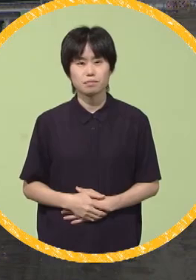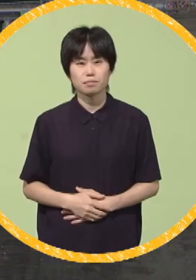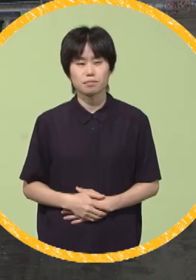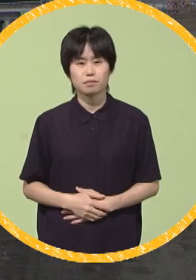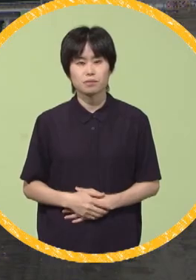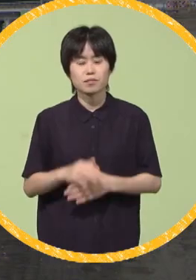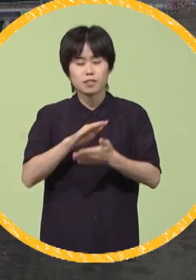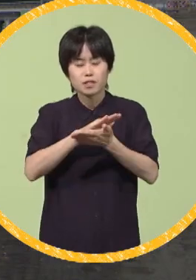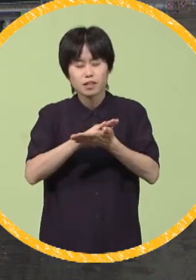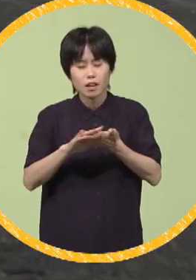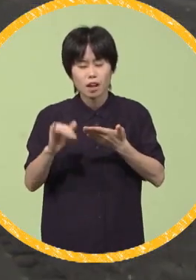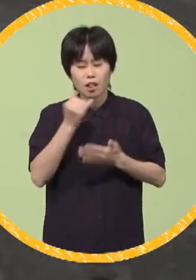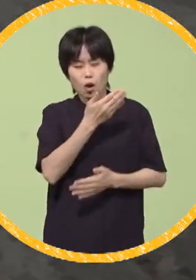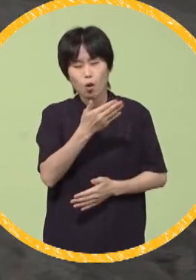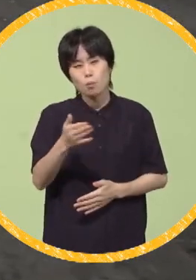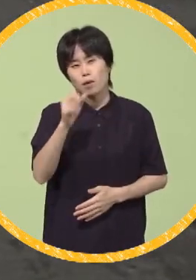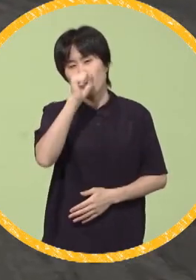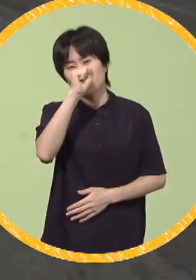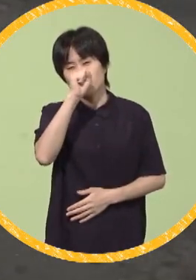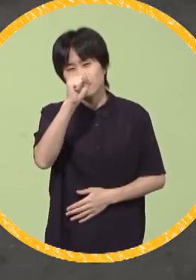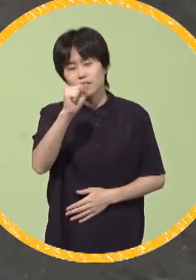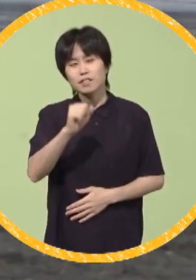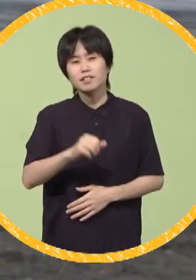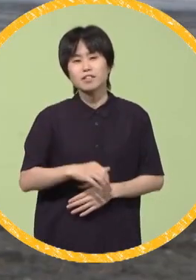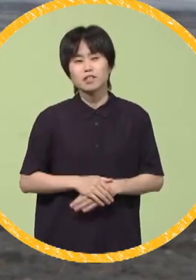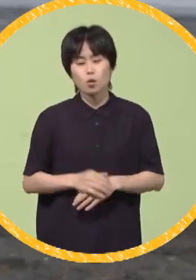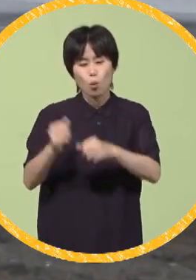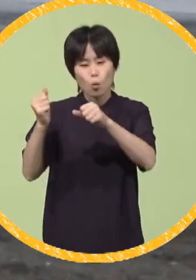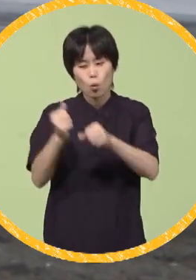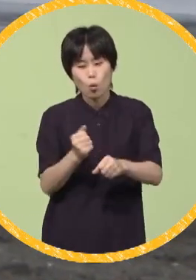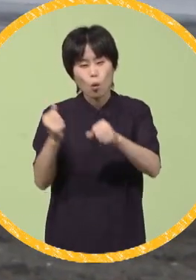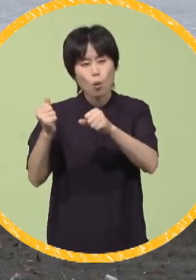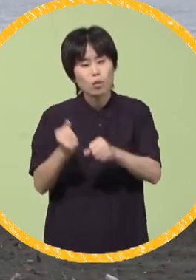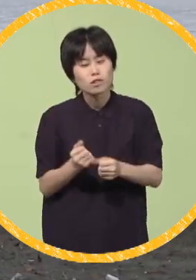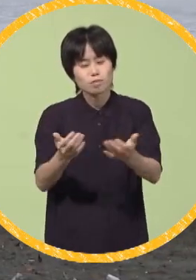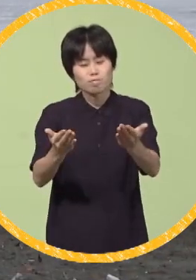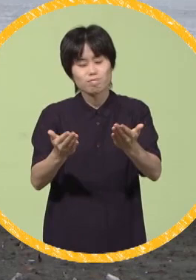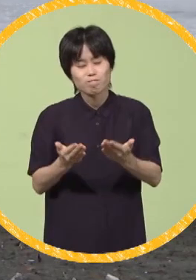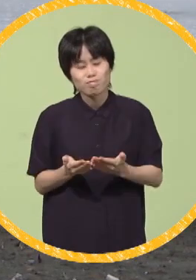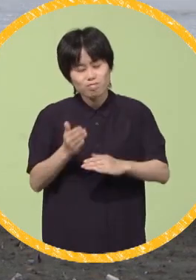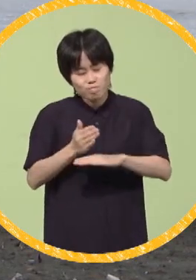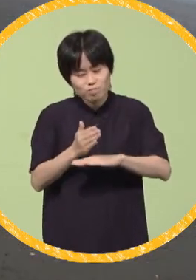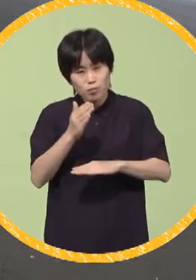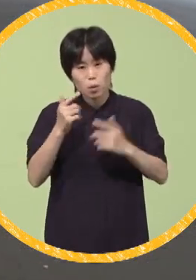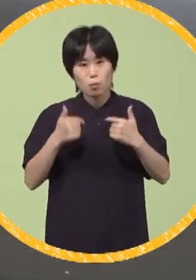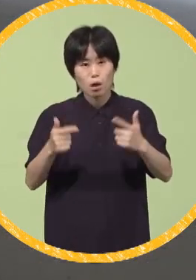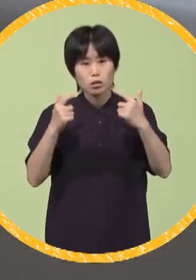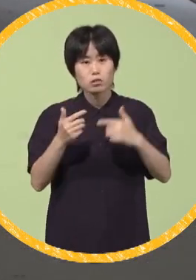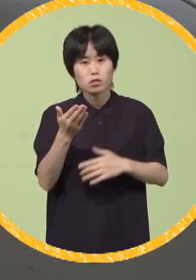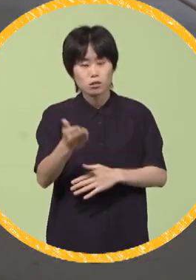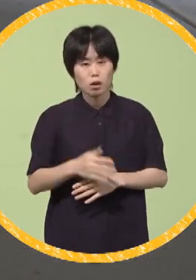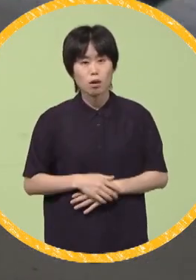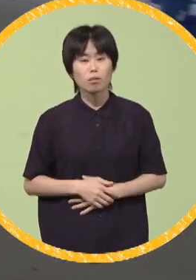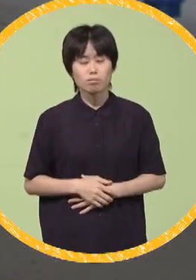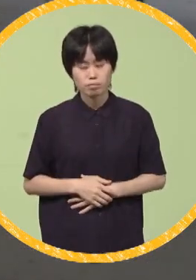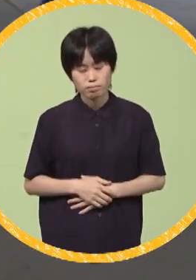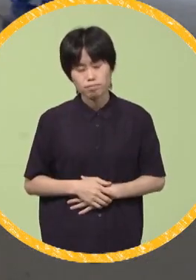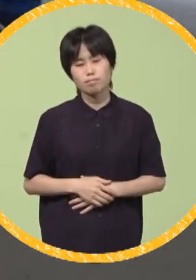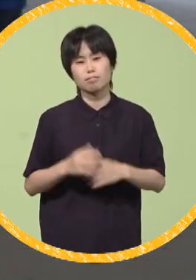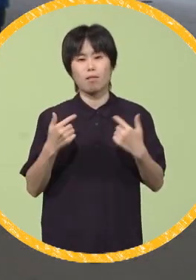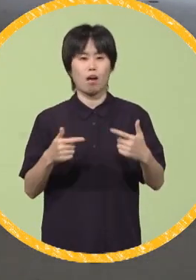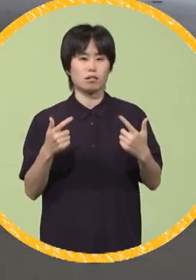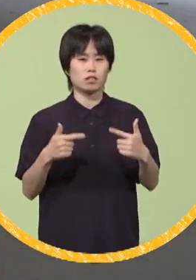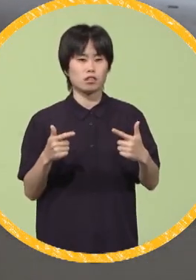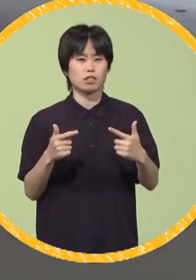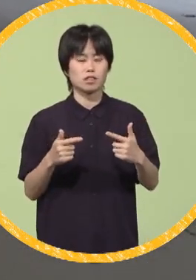いや、綺麗な海はいいですよね。こうやってね、掃除してくれてるからなんですよね。毎日されてるんですか、掃除は。 そうですね、毎日のように、はい、